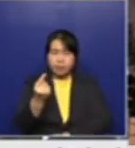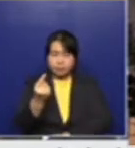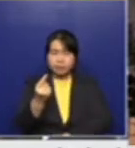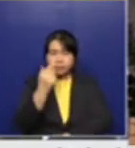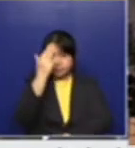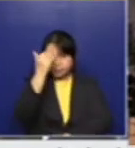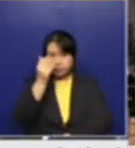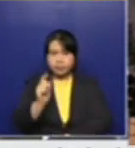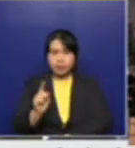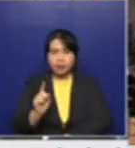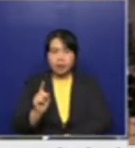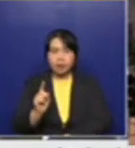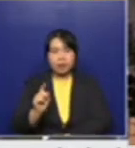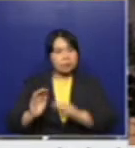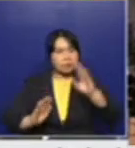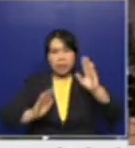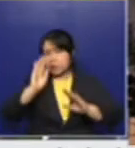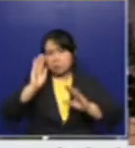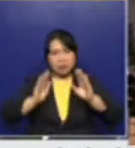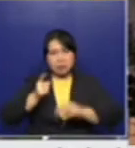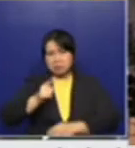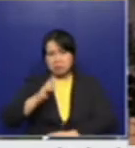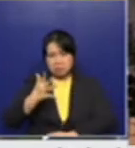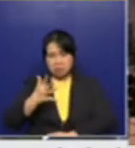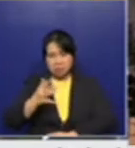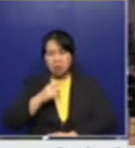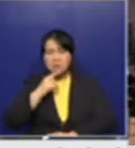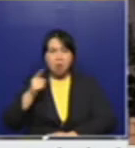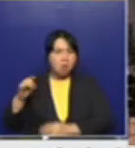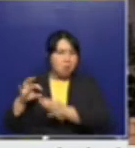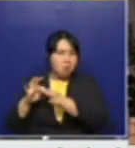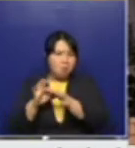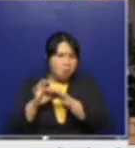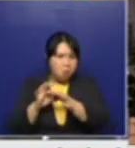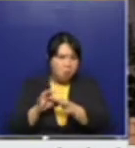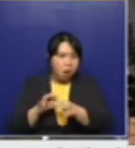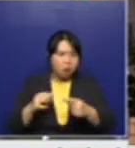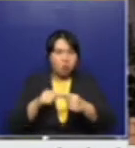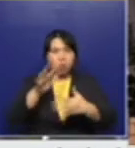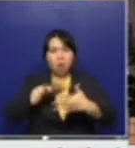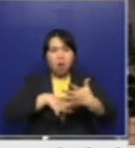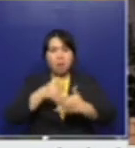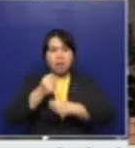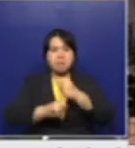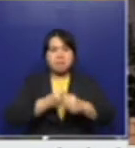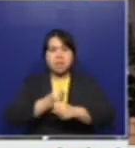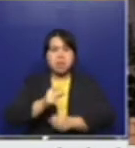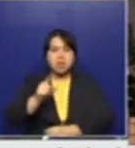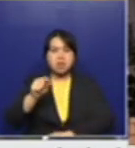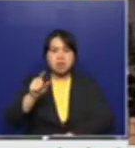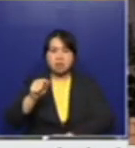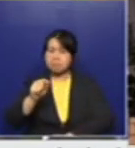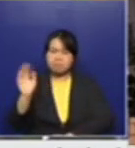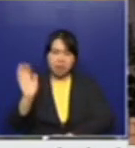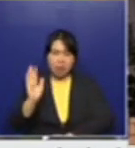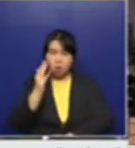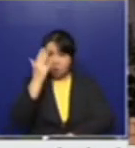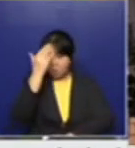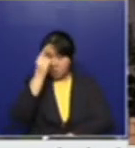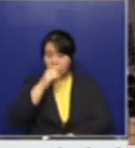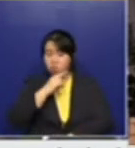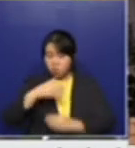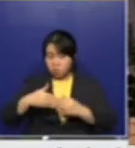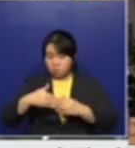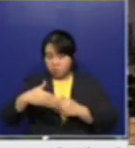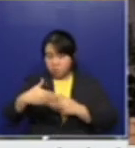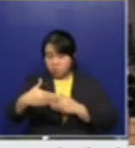จากไม่เป็นประชาธิปไตยและอย่าพันธนาการประเทศด้วยยุทธศาสตร์ชาติ20ปีเพราะ20ปีนั้นนะ